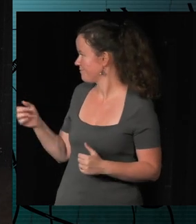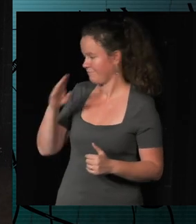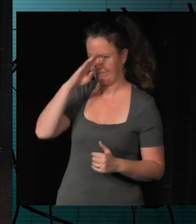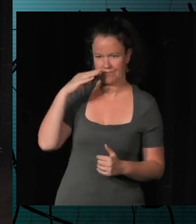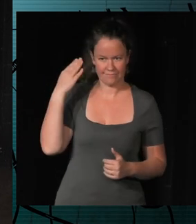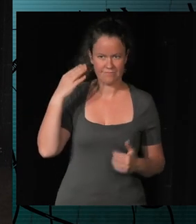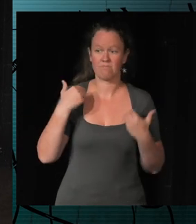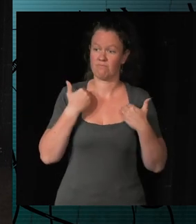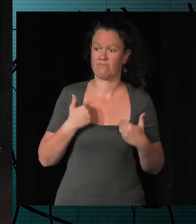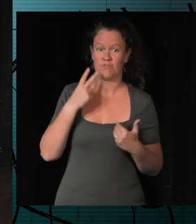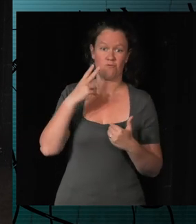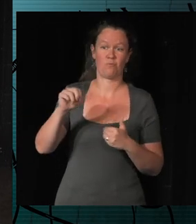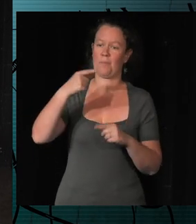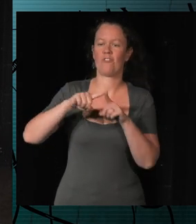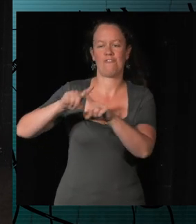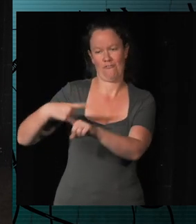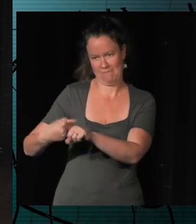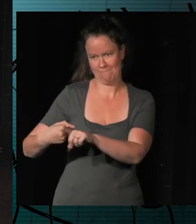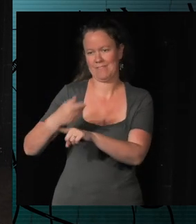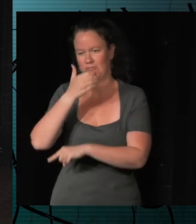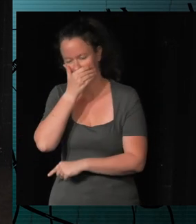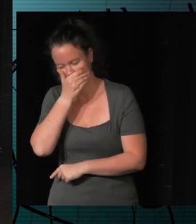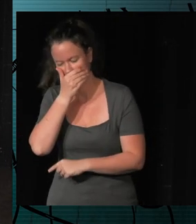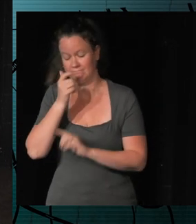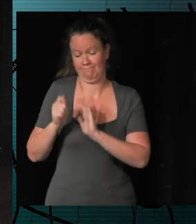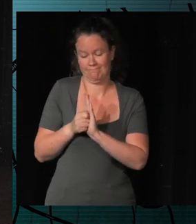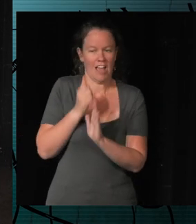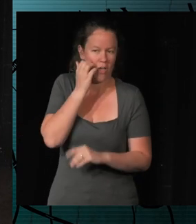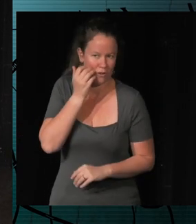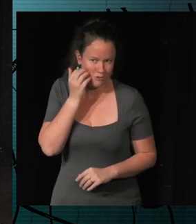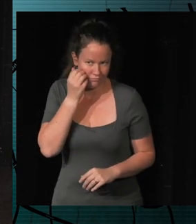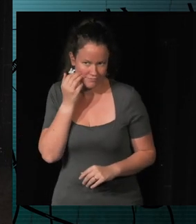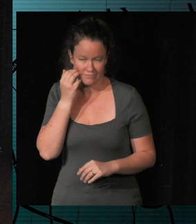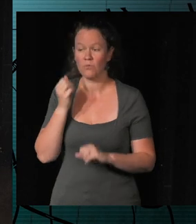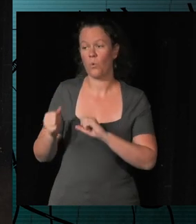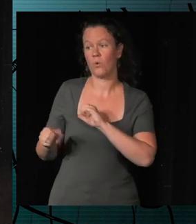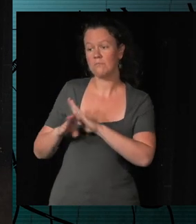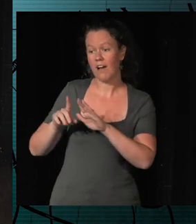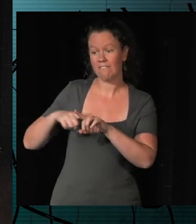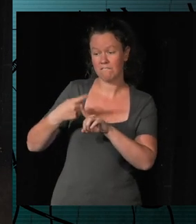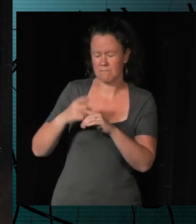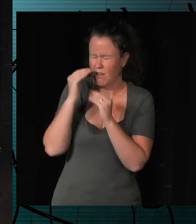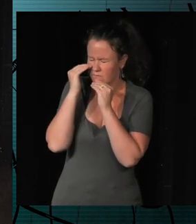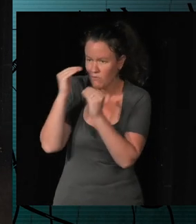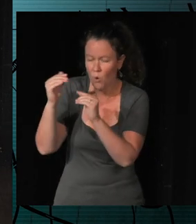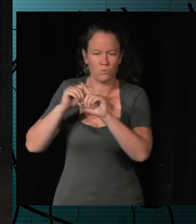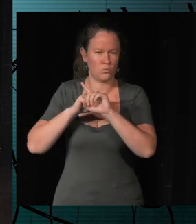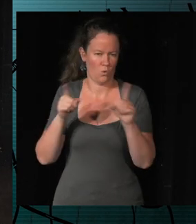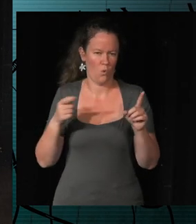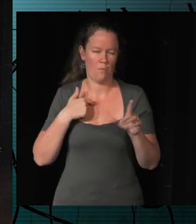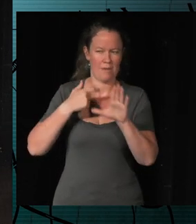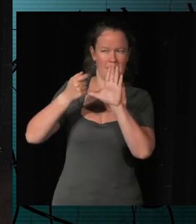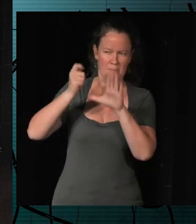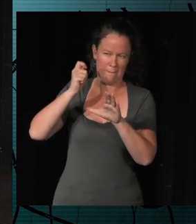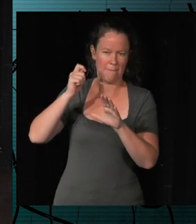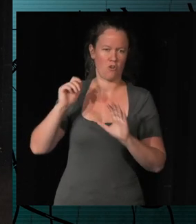film euh que j'ai vu quand j'étais ad do et il m'a il m'a marqué alors au départ c'est pas un film que j'ai adoré mais il m'a marqué parce que en fait il m'a bien attiré avec son côté